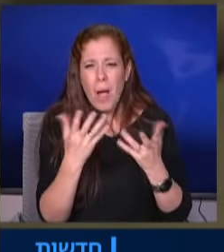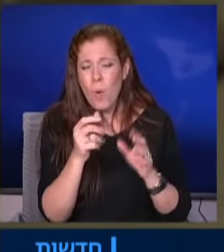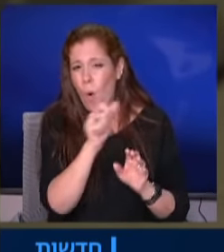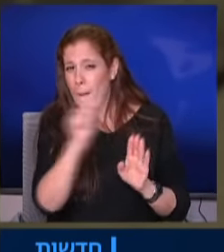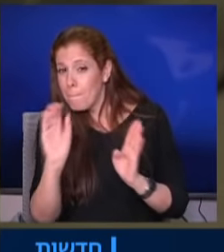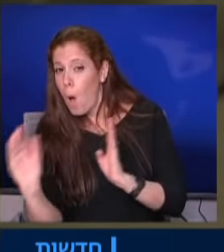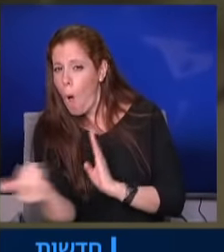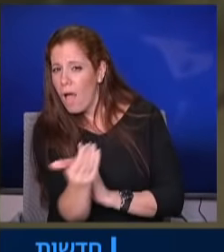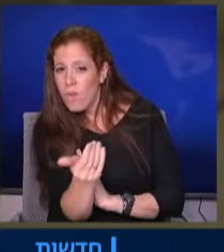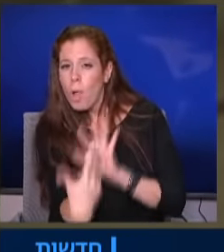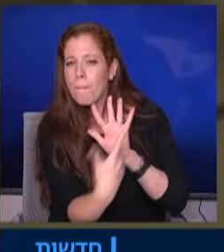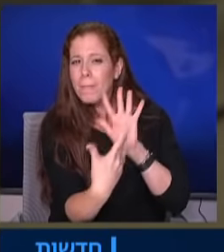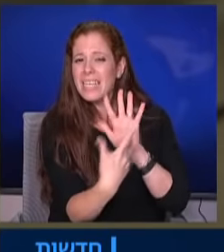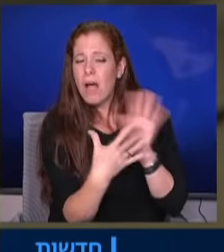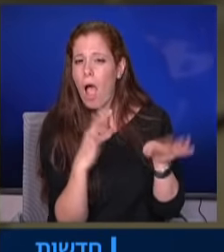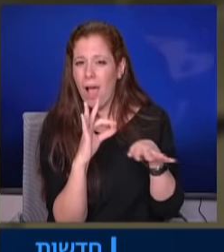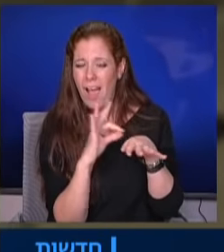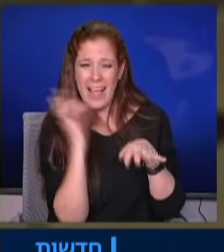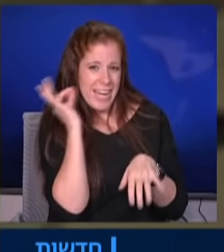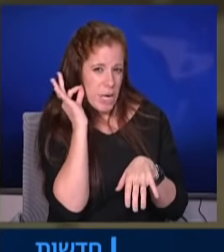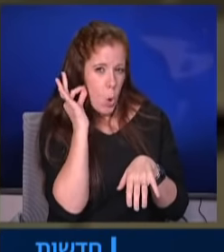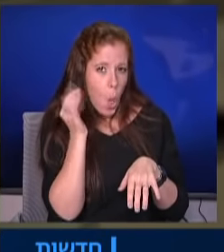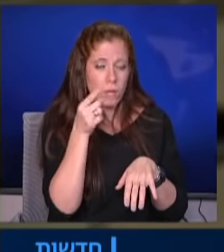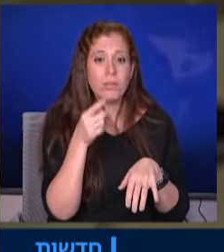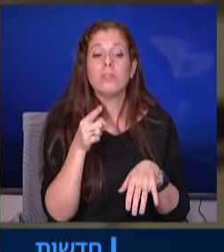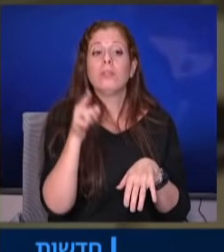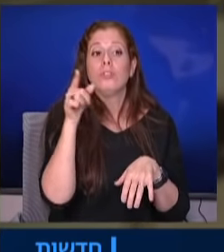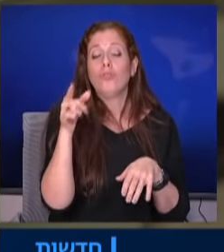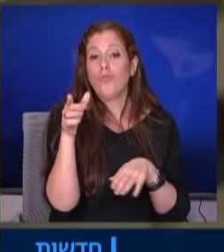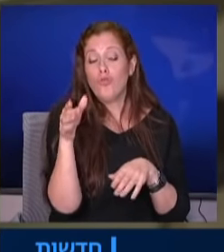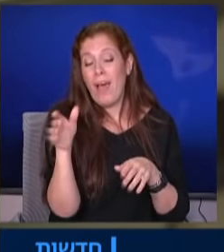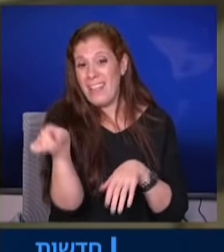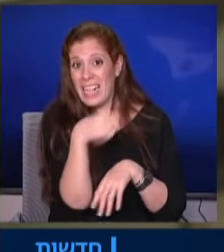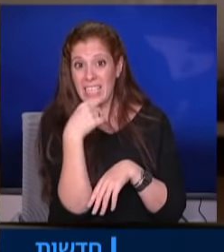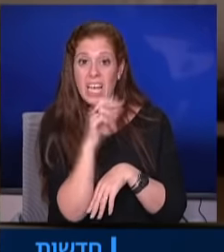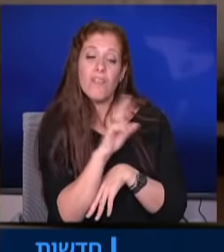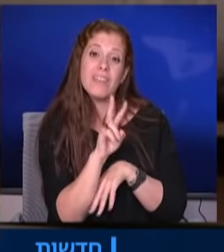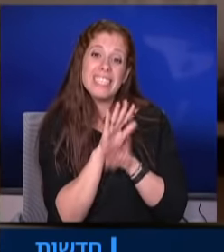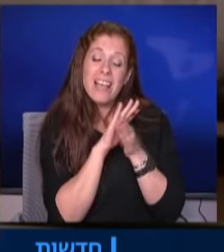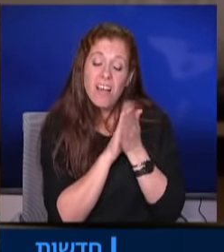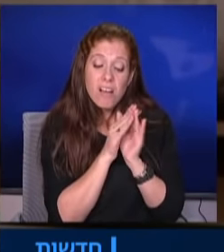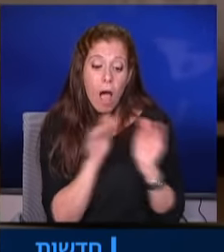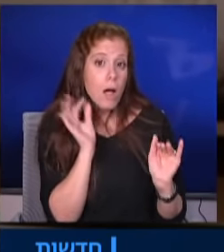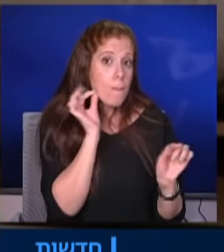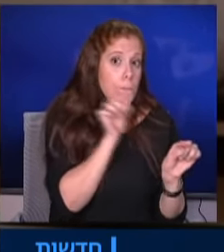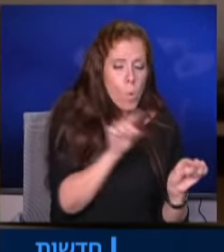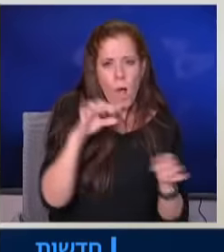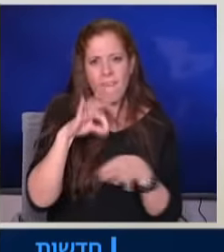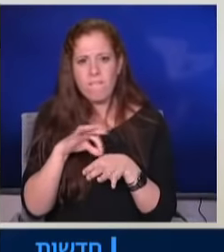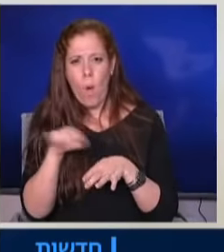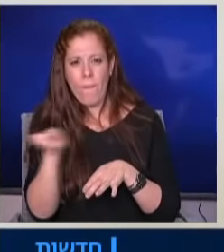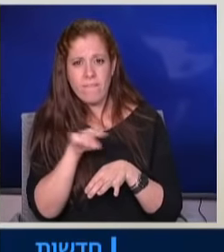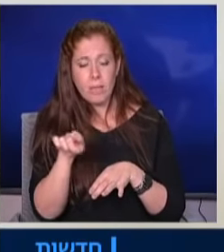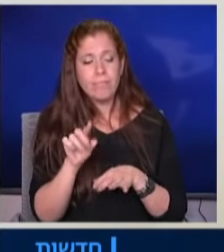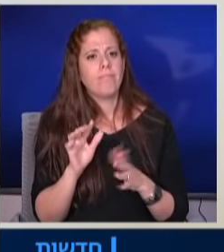בבדיקה הגניקולוגית, כשהדלת נסגרת, וזו רק היא והוא? התלונות שפורסמו בידיעות אחרונות